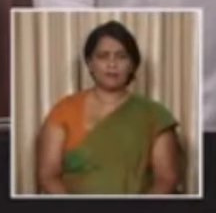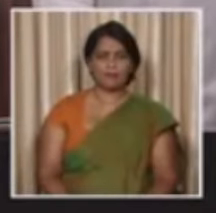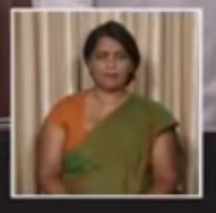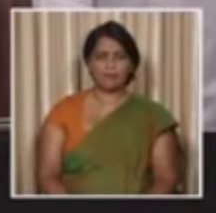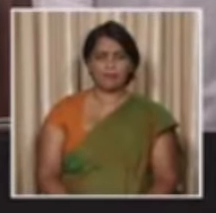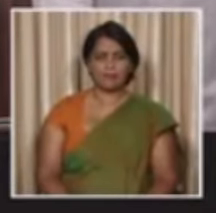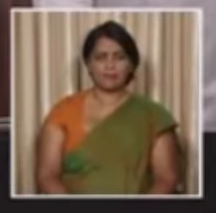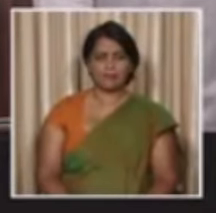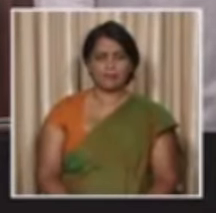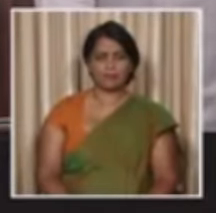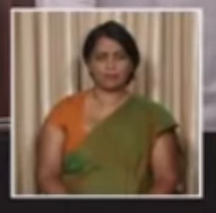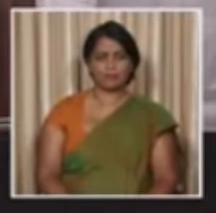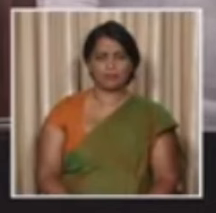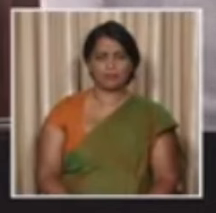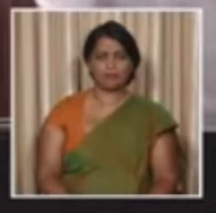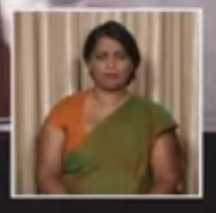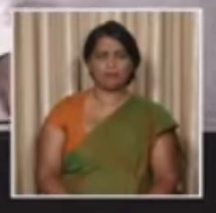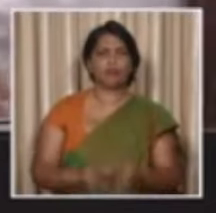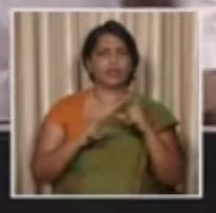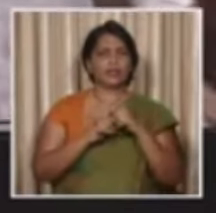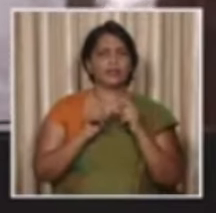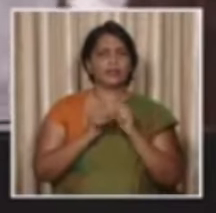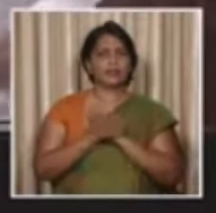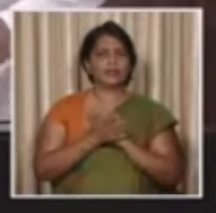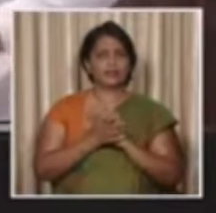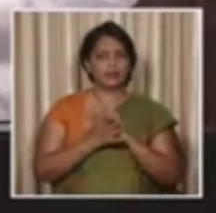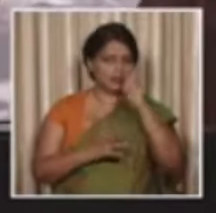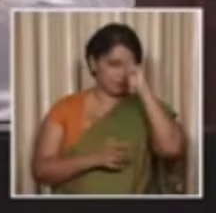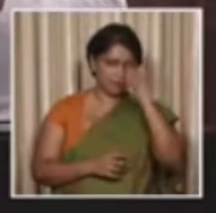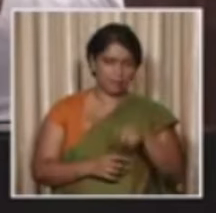මහජන පෙස්සම් පිළිගැන්වීම ගරු ඩීබී හේරත්න එතුමා.